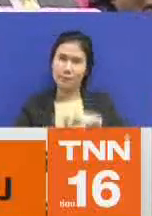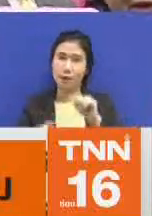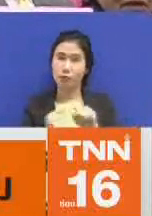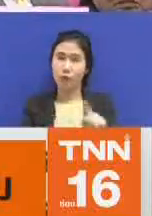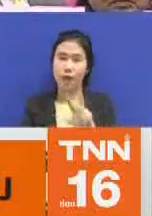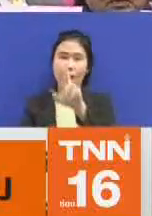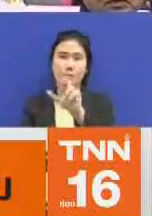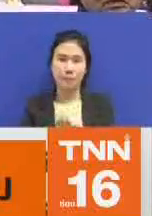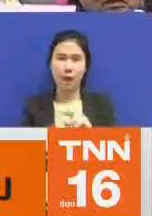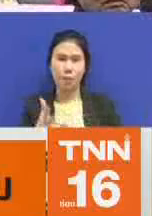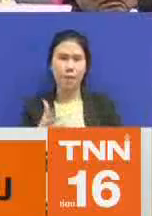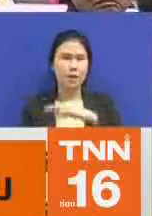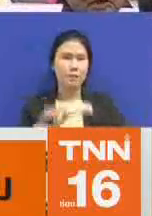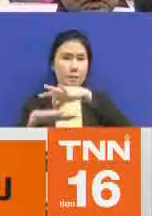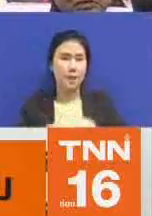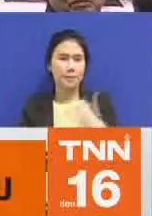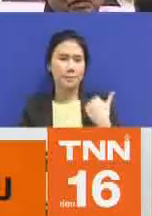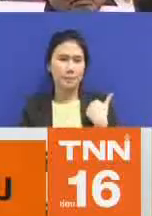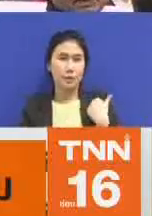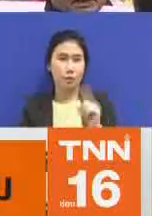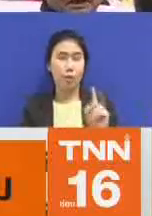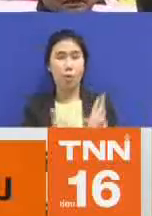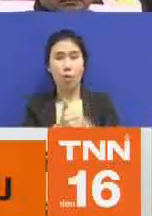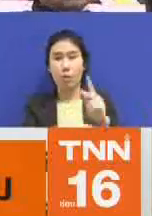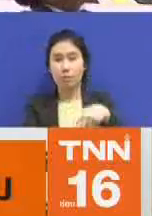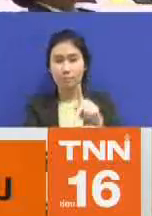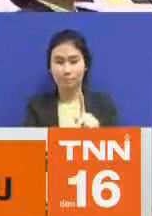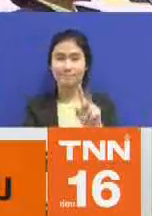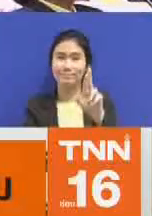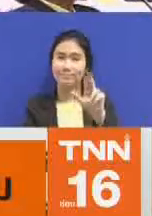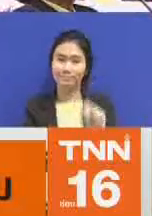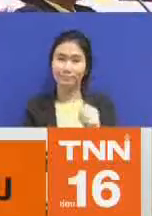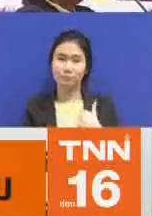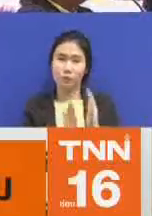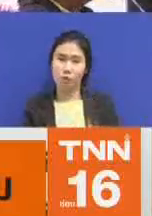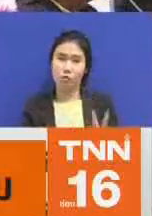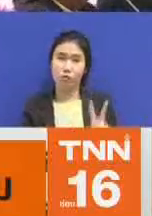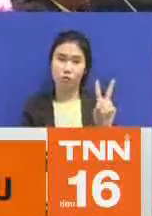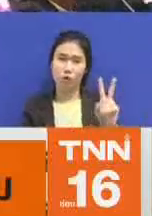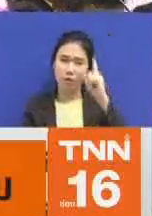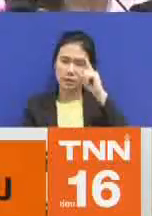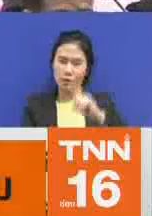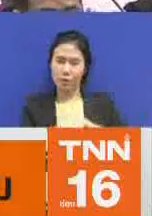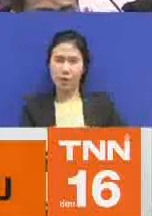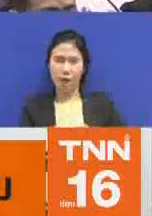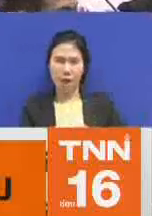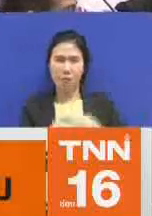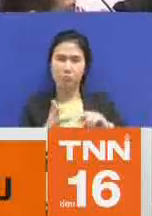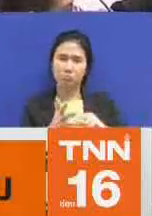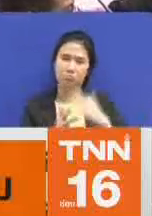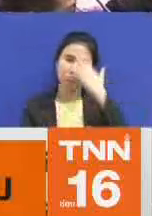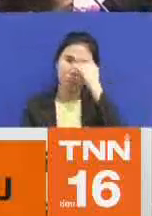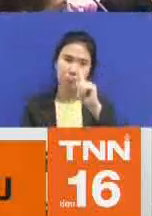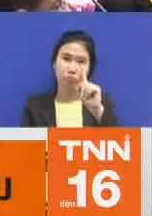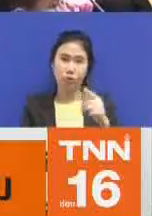ณะที่ส.ส.จากพรรคเพื่อไทยเองนะครับก็ได้เสนอมติสวนกลับให้ดำเนินการคัดเลือกตัวประธานสภาผู้แทนประธานสภาผู้แทน